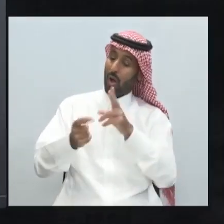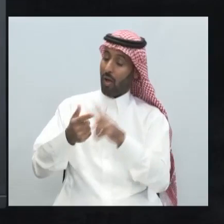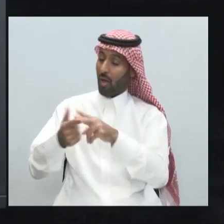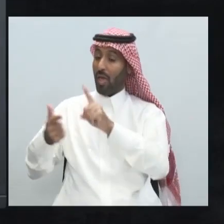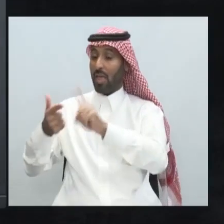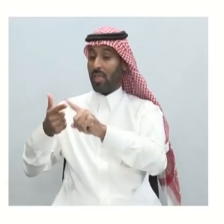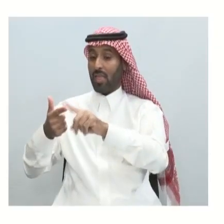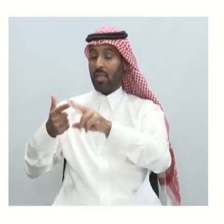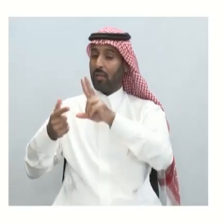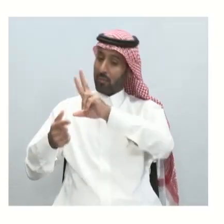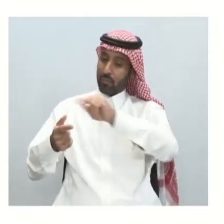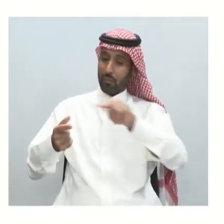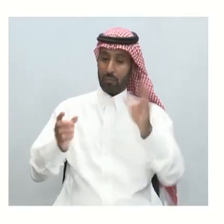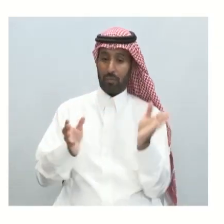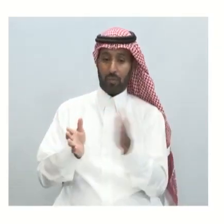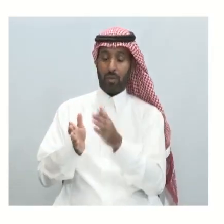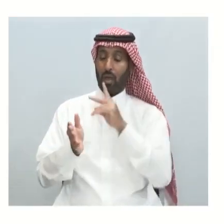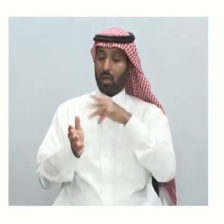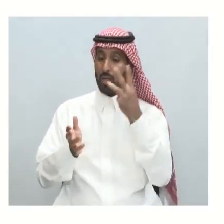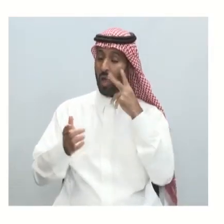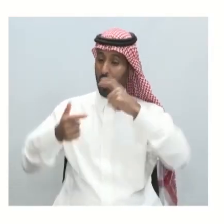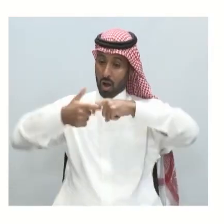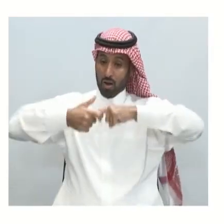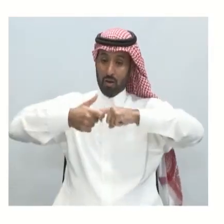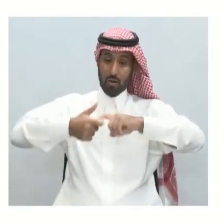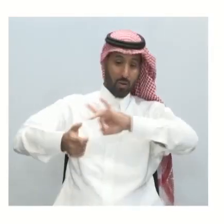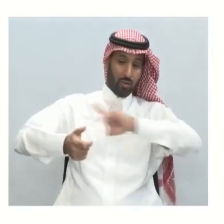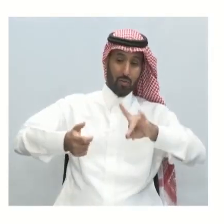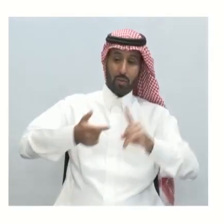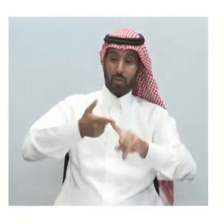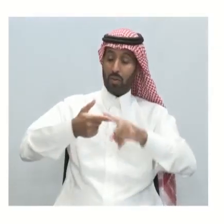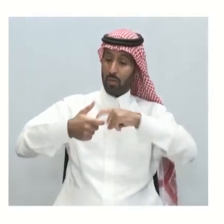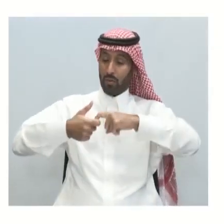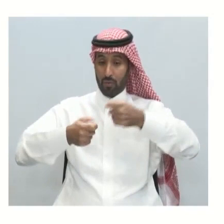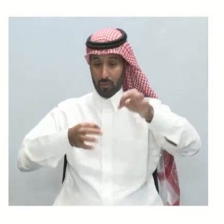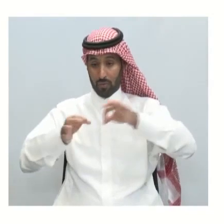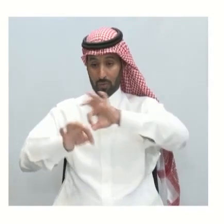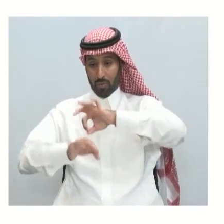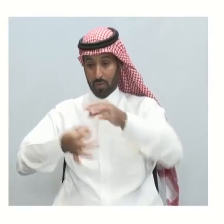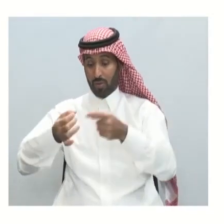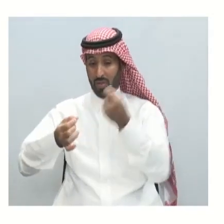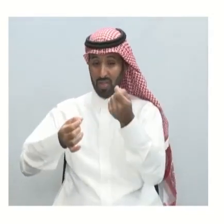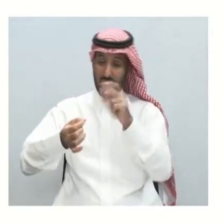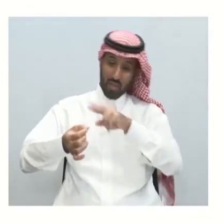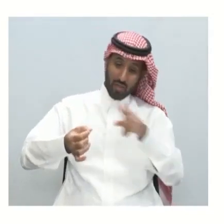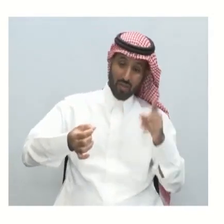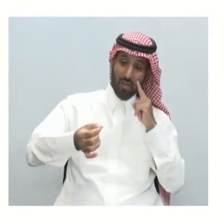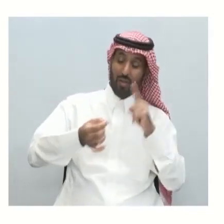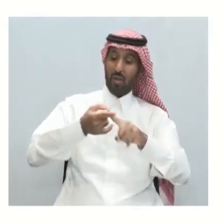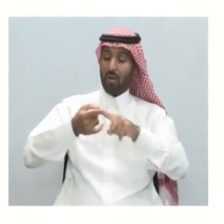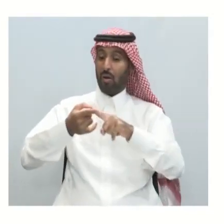فرق في الكهروسالبيه نوع الرابطه لا يمكن ان تكون الرابطه الكيميائيه بين الذرات المختلفه